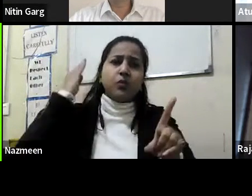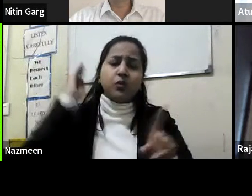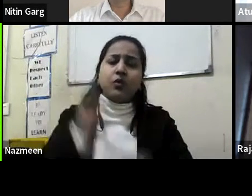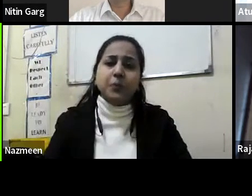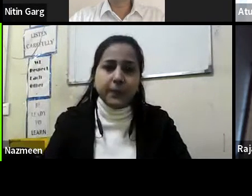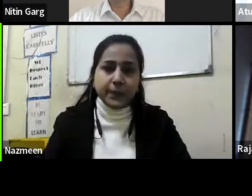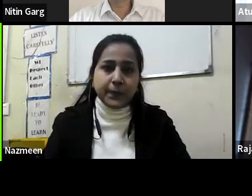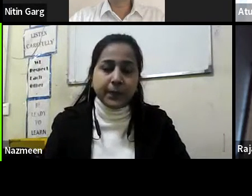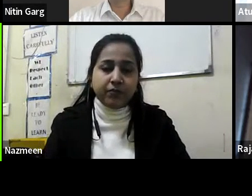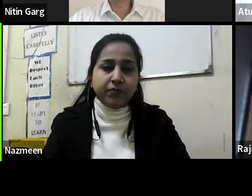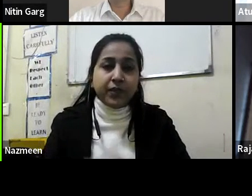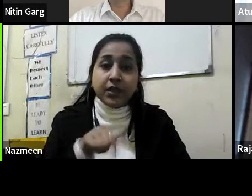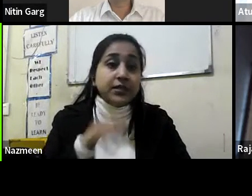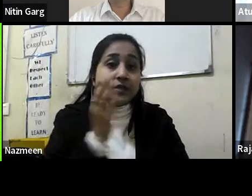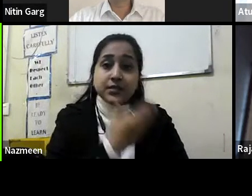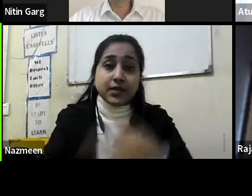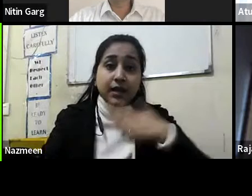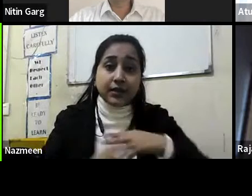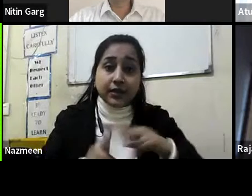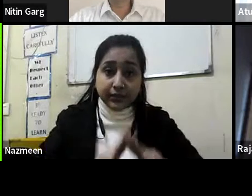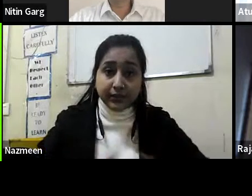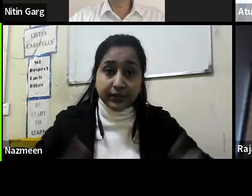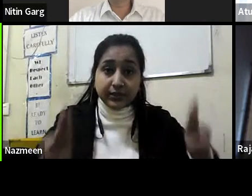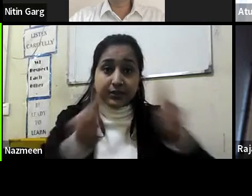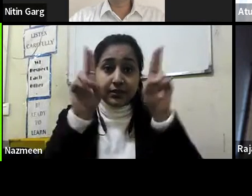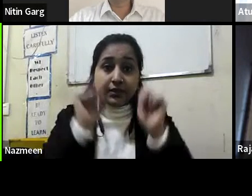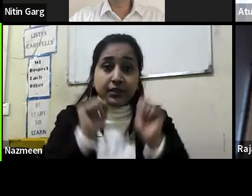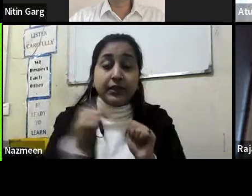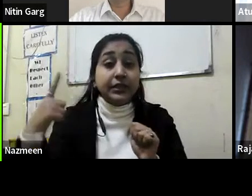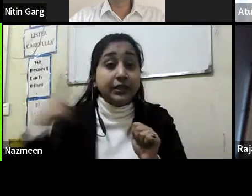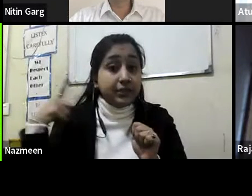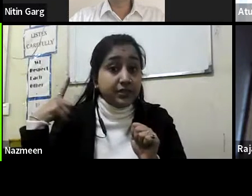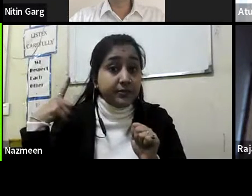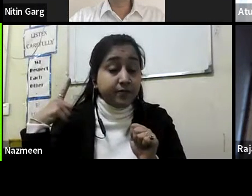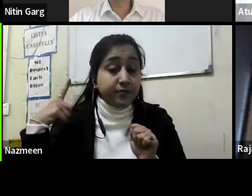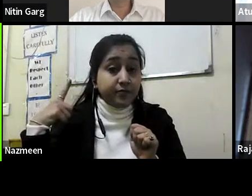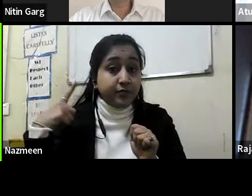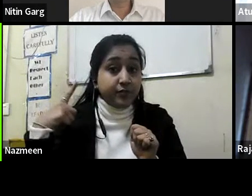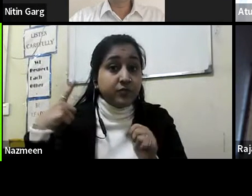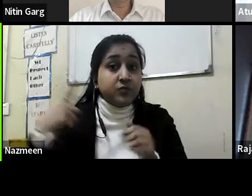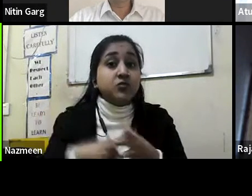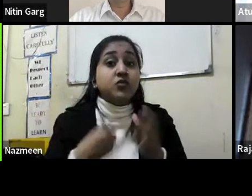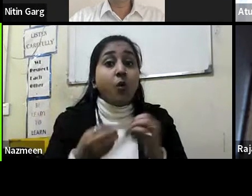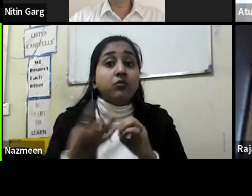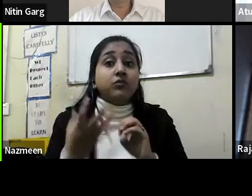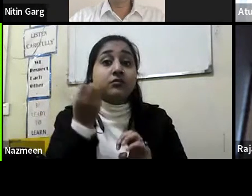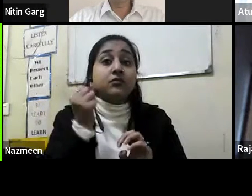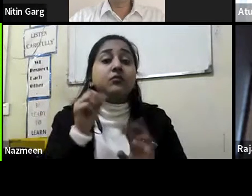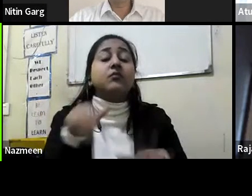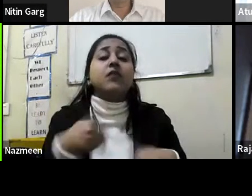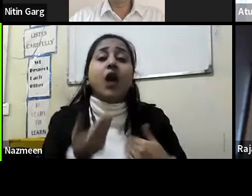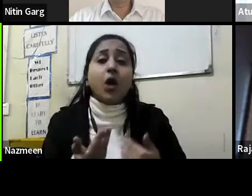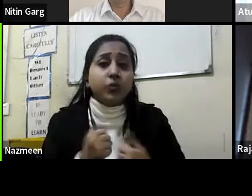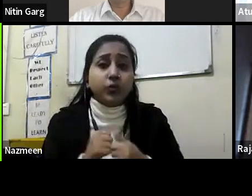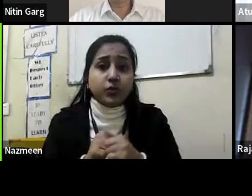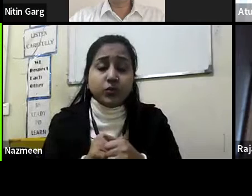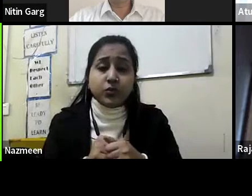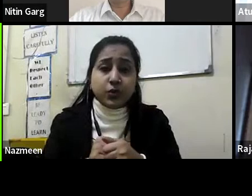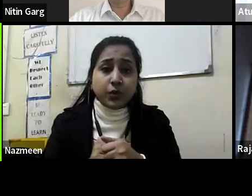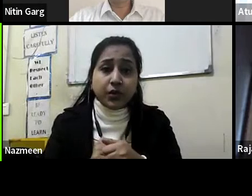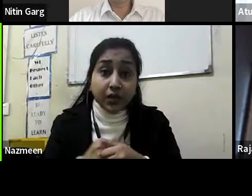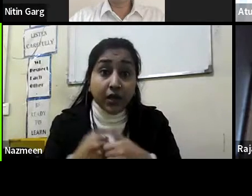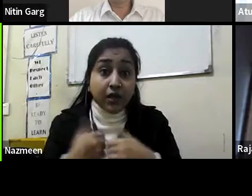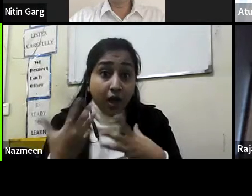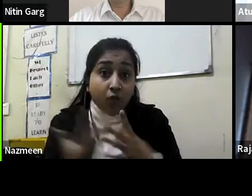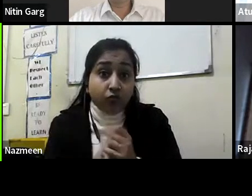can't they take on leadership positions? जरूरी नहीं कि हम एंट्री लेवल काम सार्थक के जो सो नाउ वी